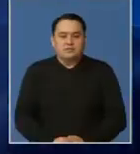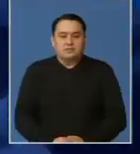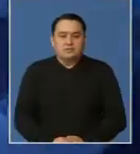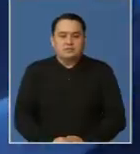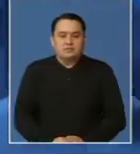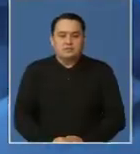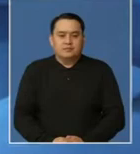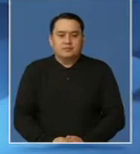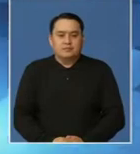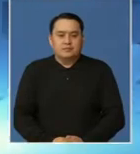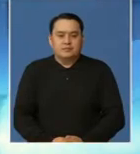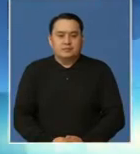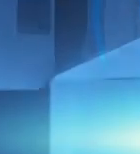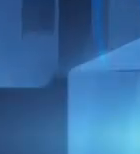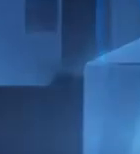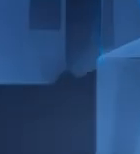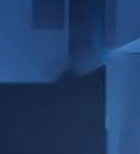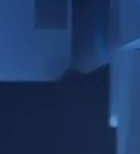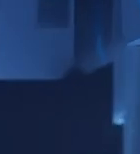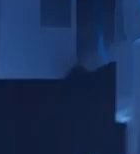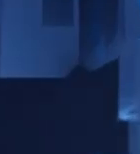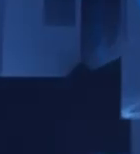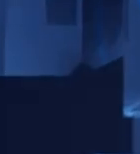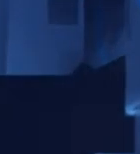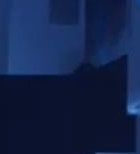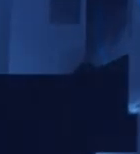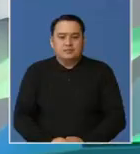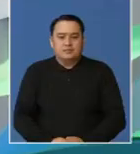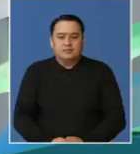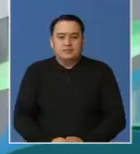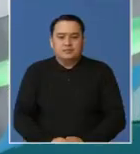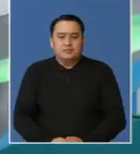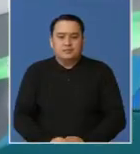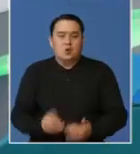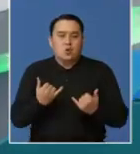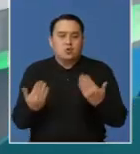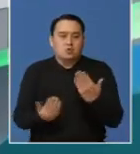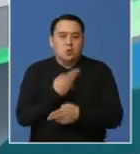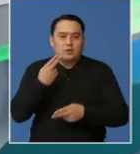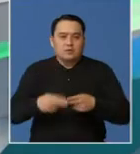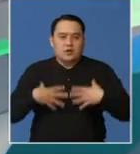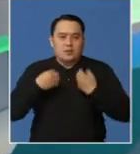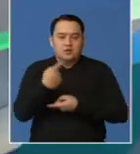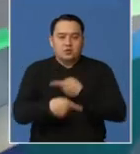Анитов, Ботагоз Бейсембай, Ербулат Антелов, телеканал ЖТСУ. Такой оказалась